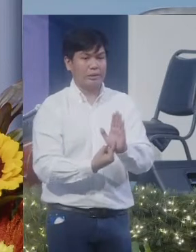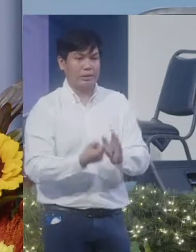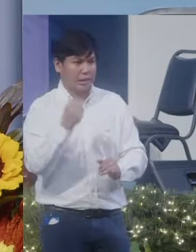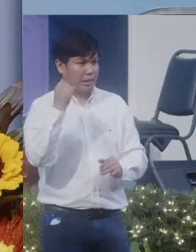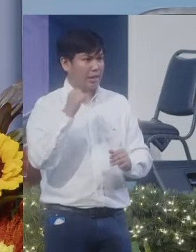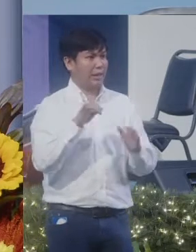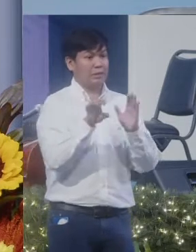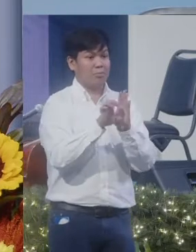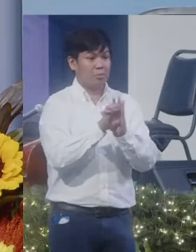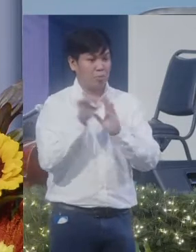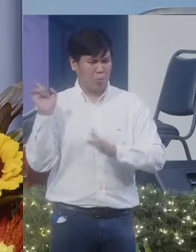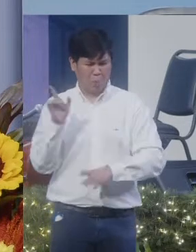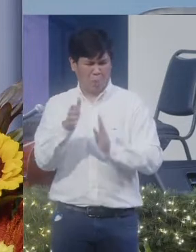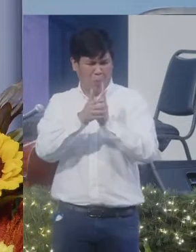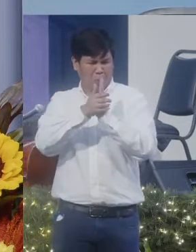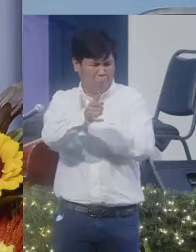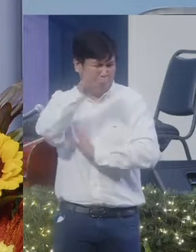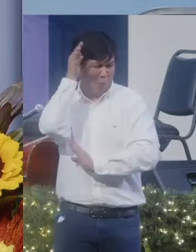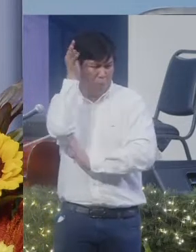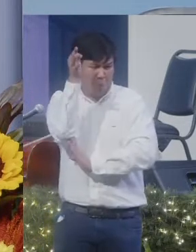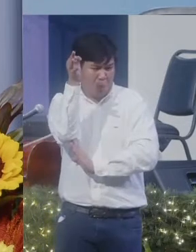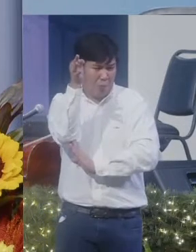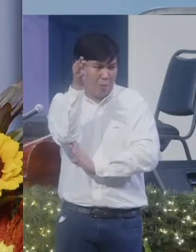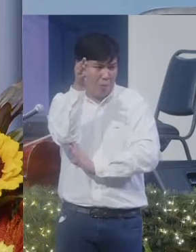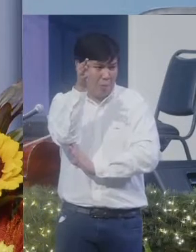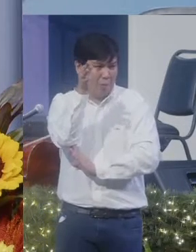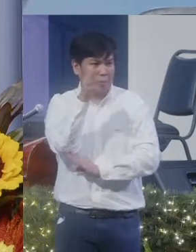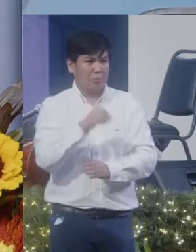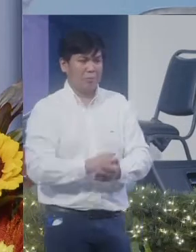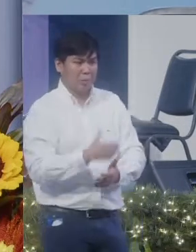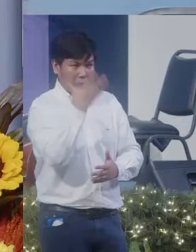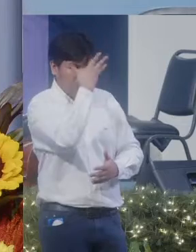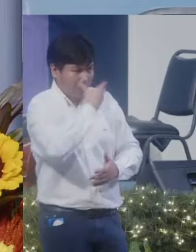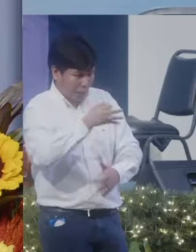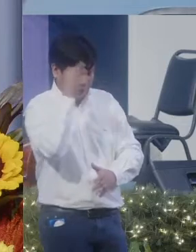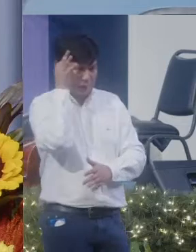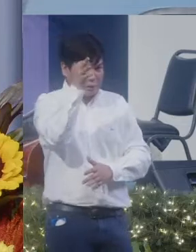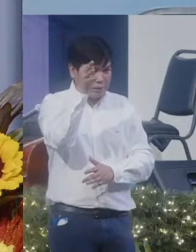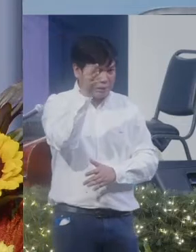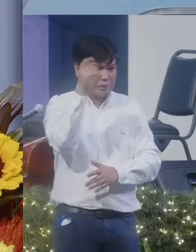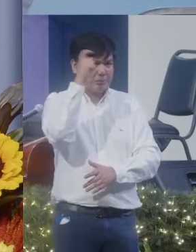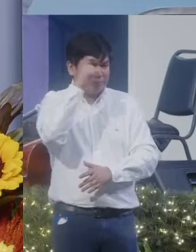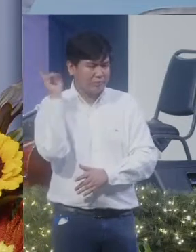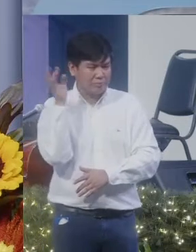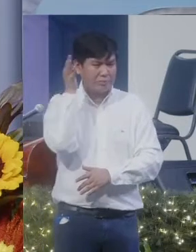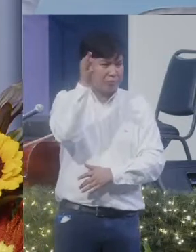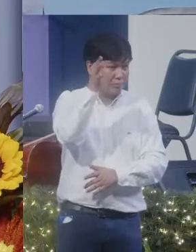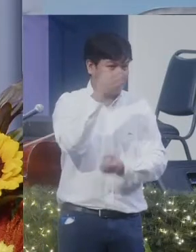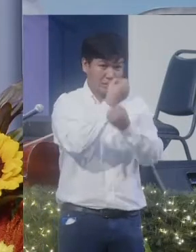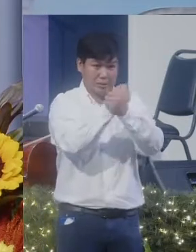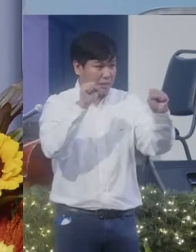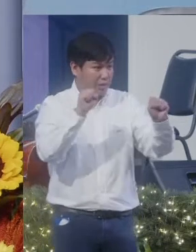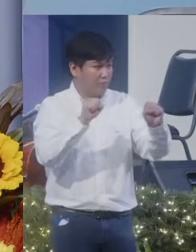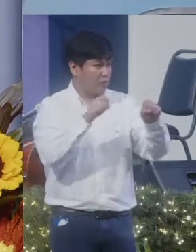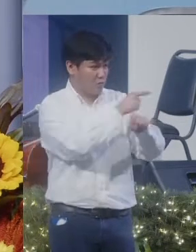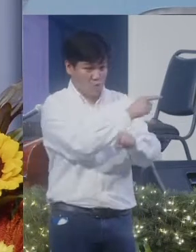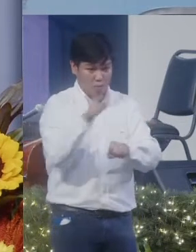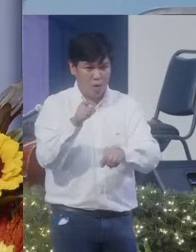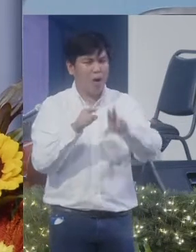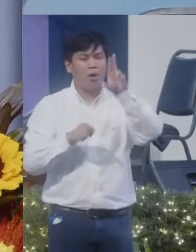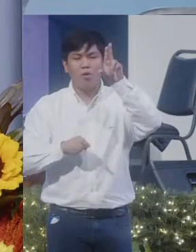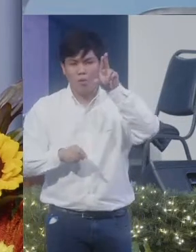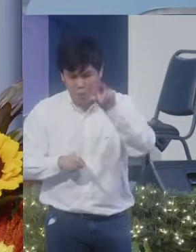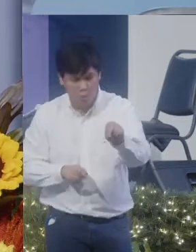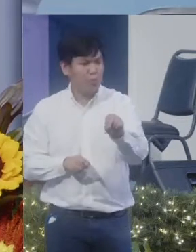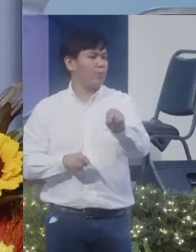ng pagsasalita, hindi po yung linaw ng pagsasalita, hindi yung intelligence nung nagsasalita, wala pong